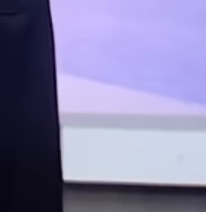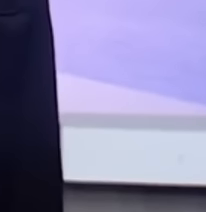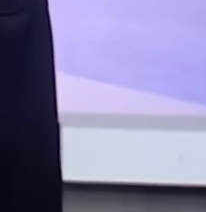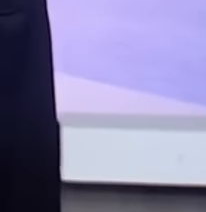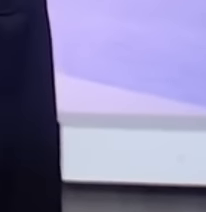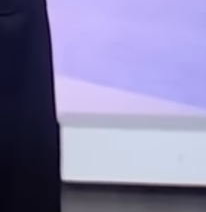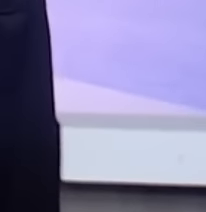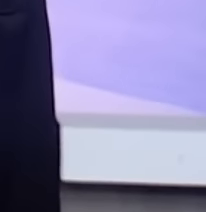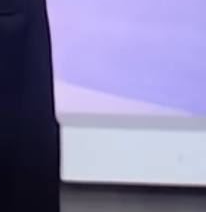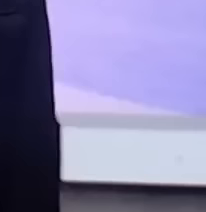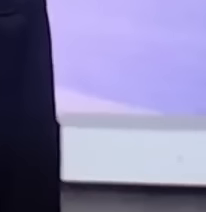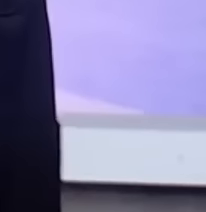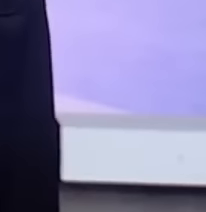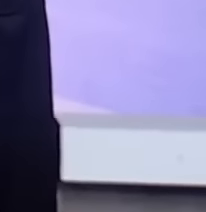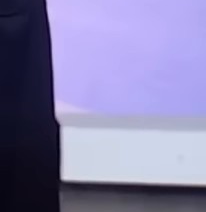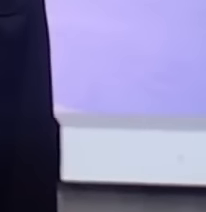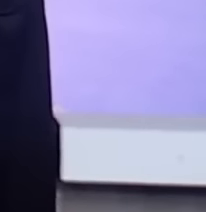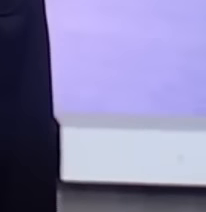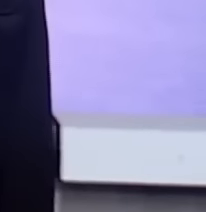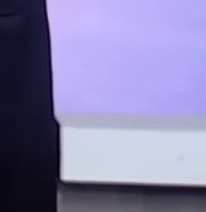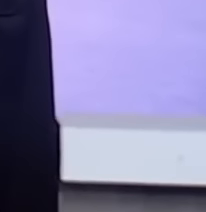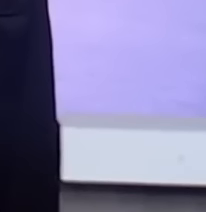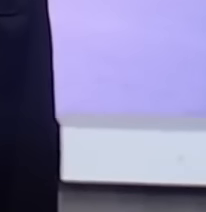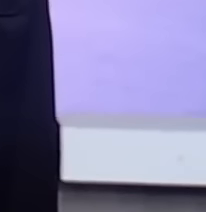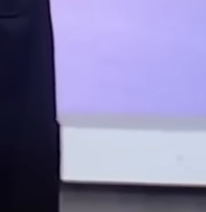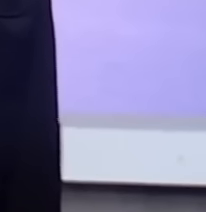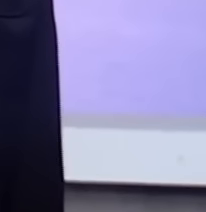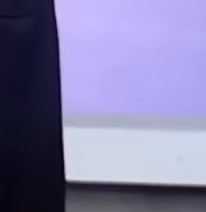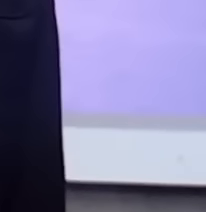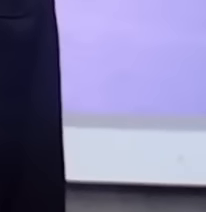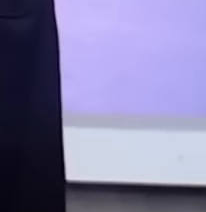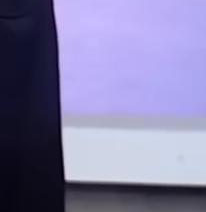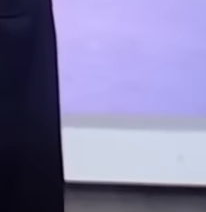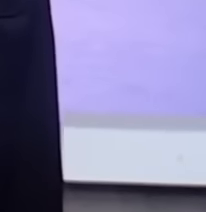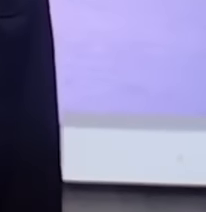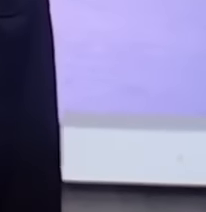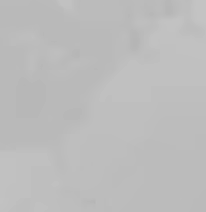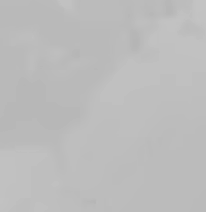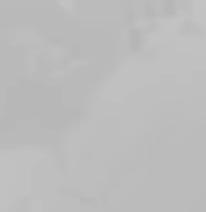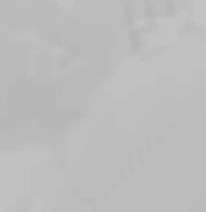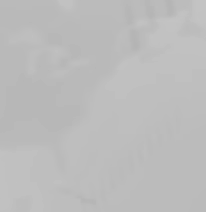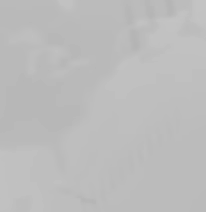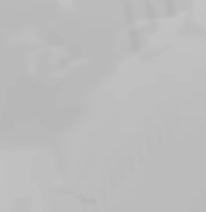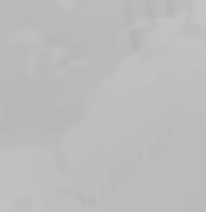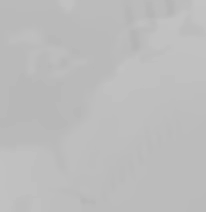samahan niyo kami sa GMA Pinoy TV at sa www.gmanews.tv.